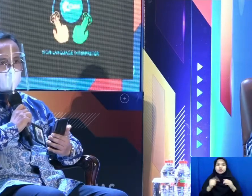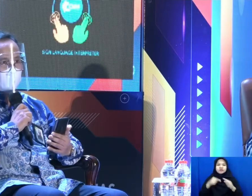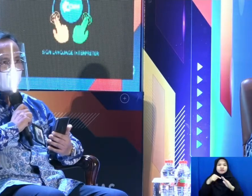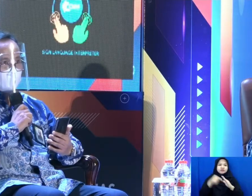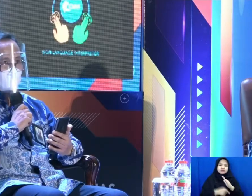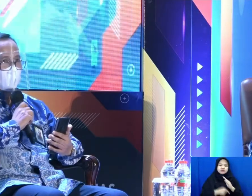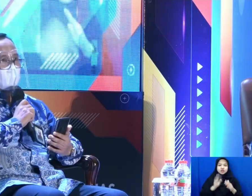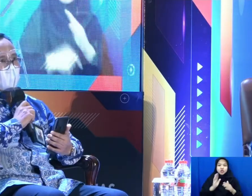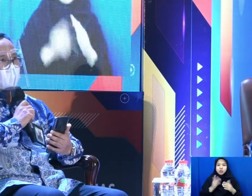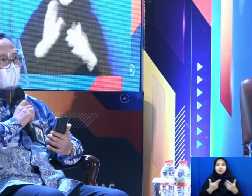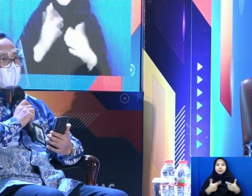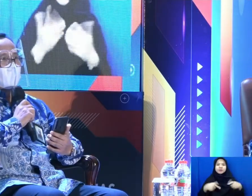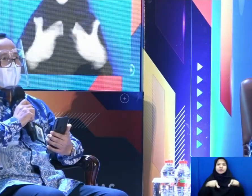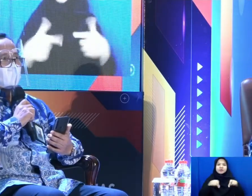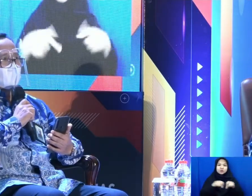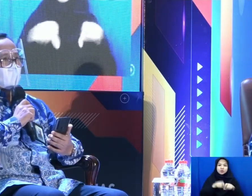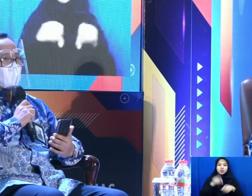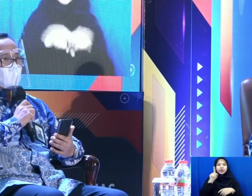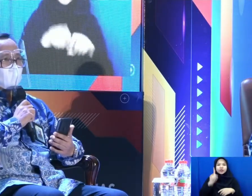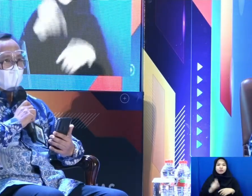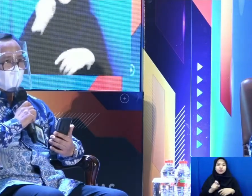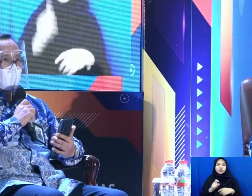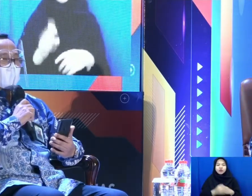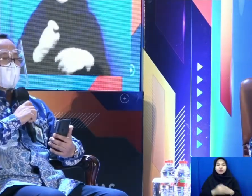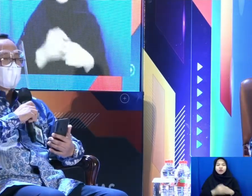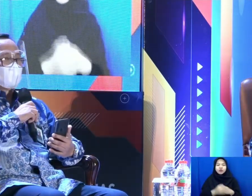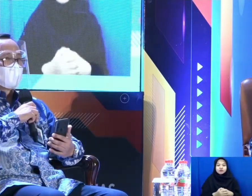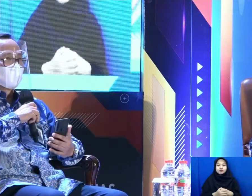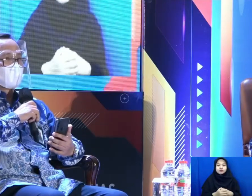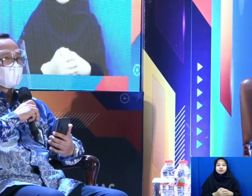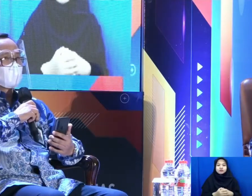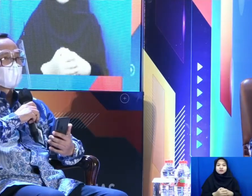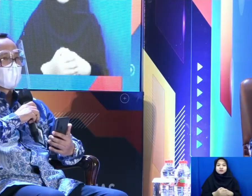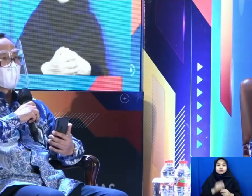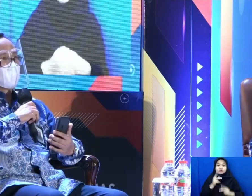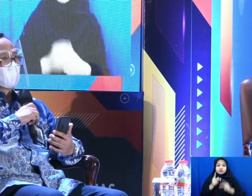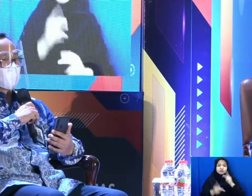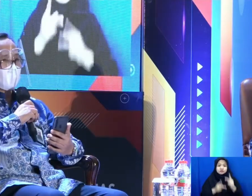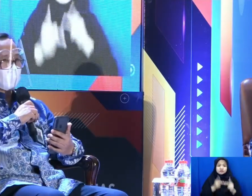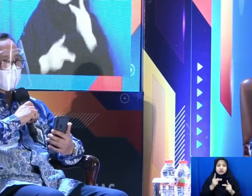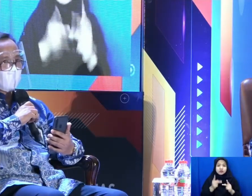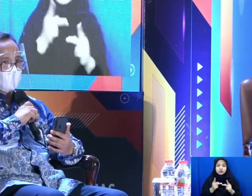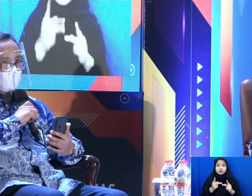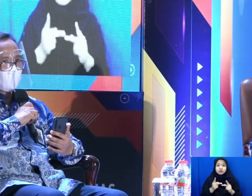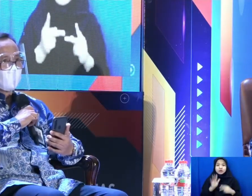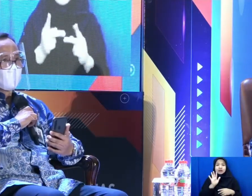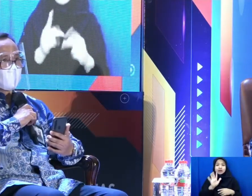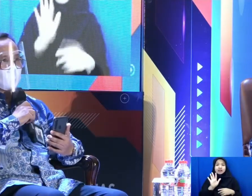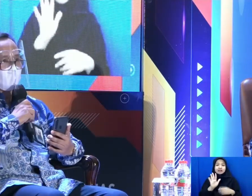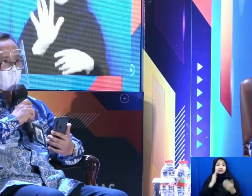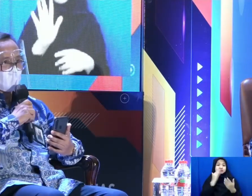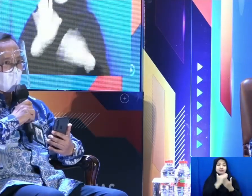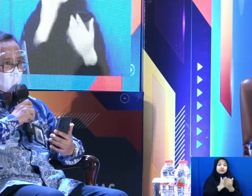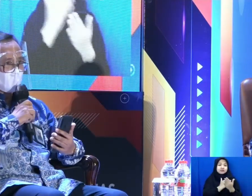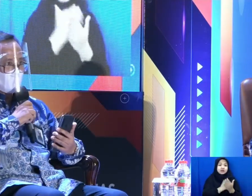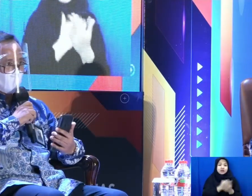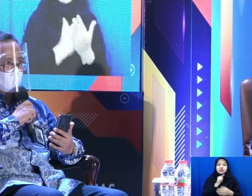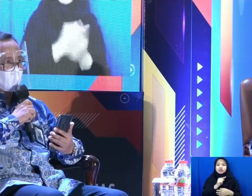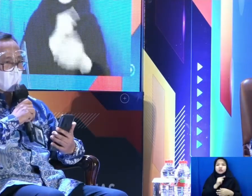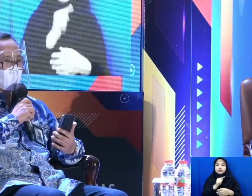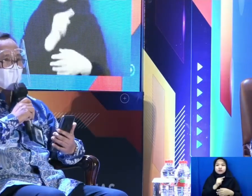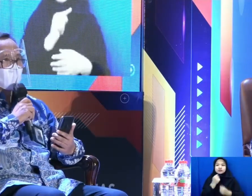dengan kebutuhan dan apabila nanti kebijakannya adalah dilakukan